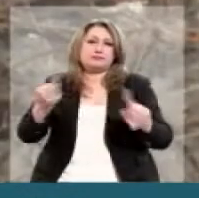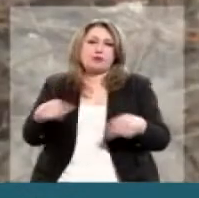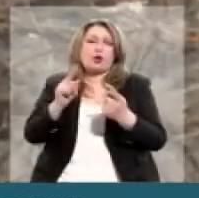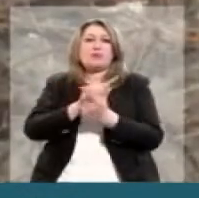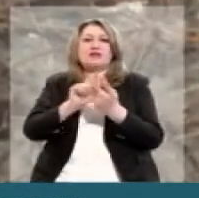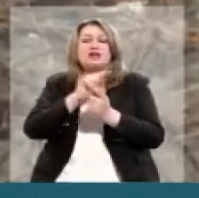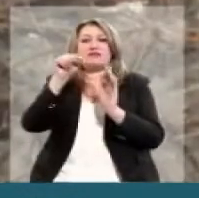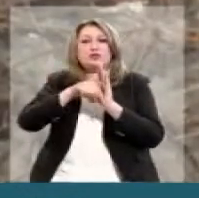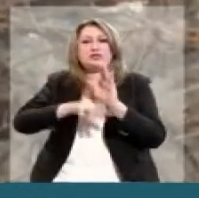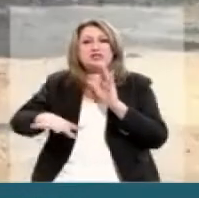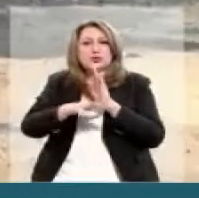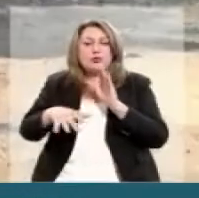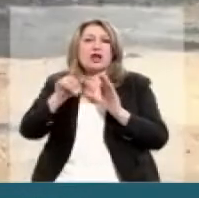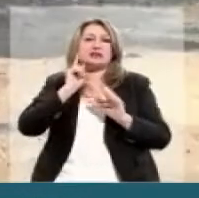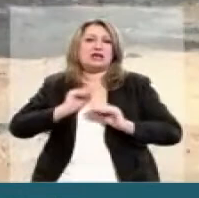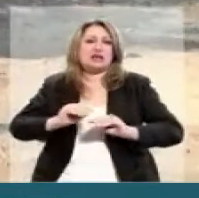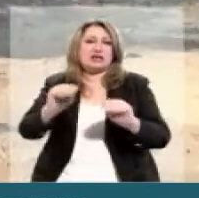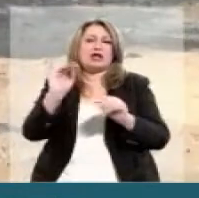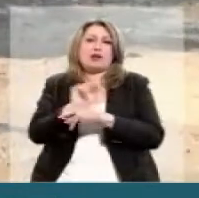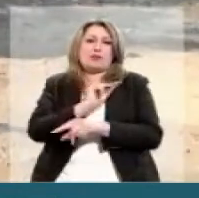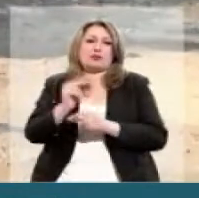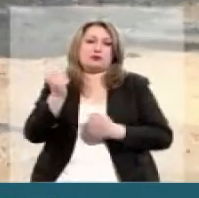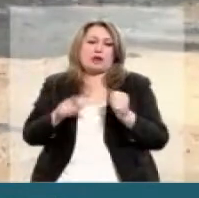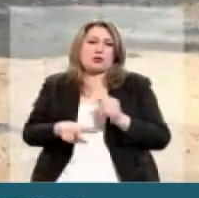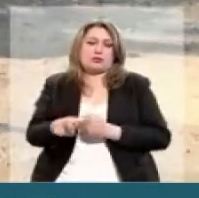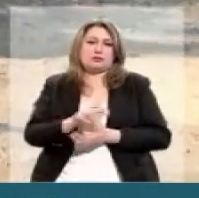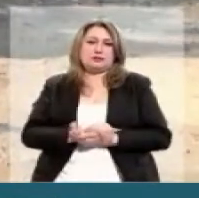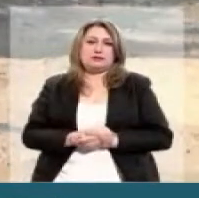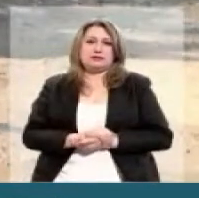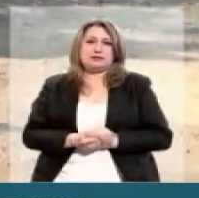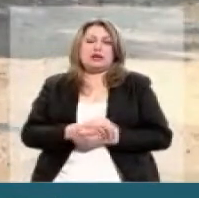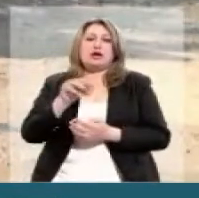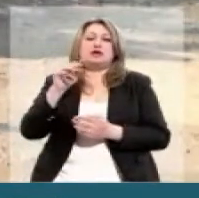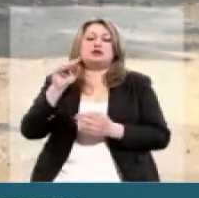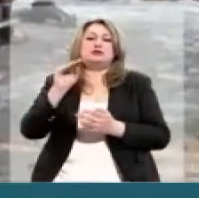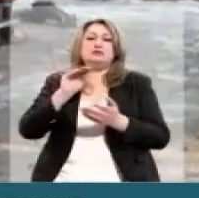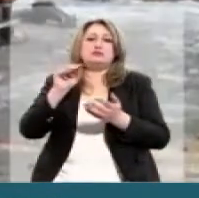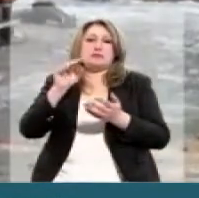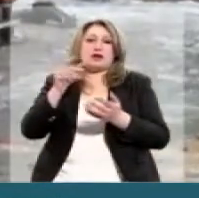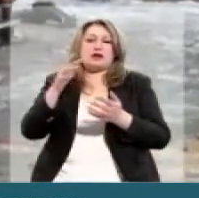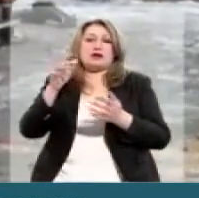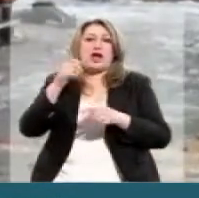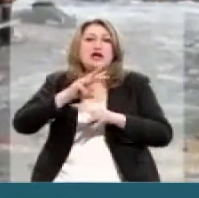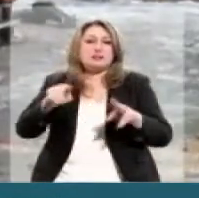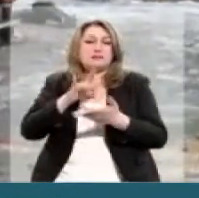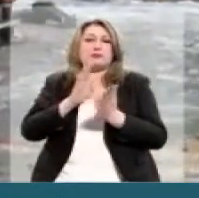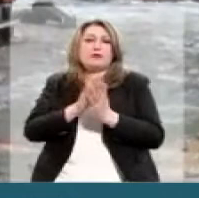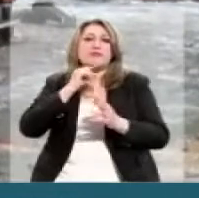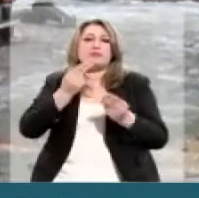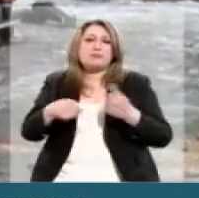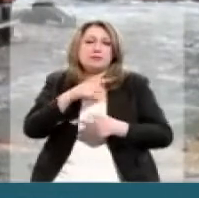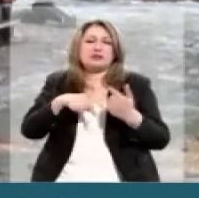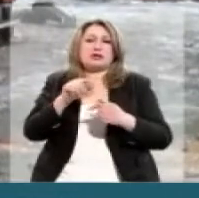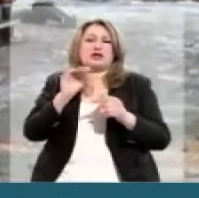обновление внутриквартальных территорий, озеленение и ремонт автомобильных дорог. Марат Джундубаев призвал не оставаться в стороне предпринимателей и проявить